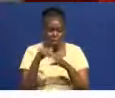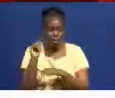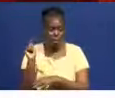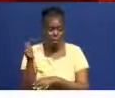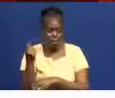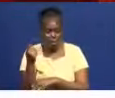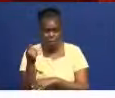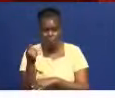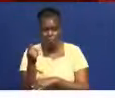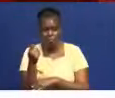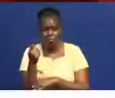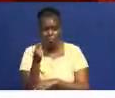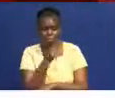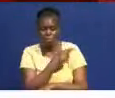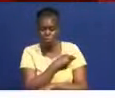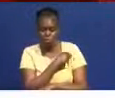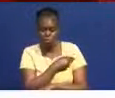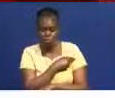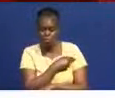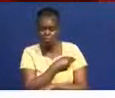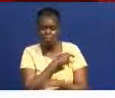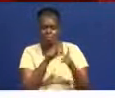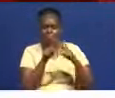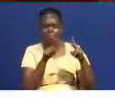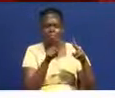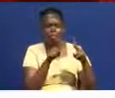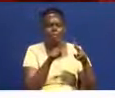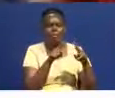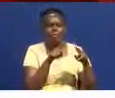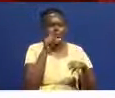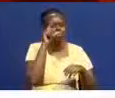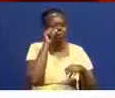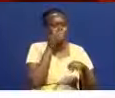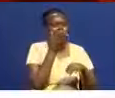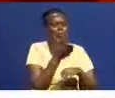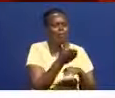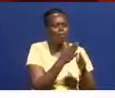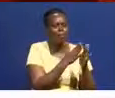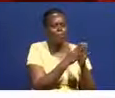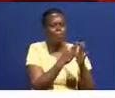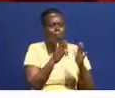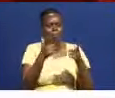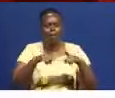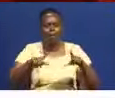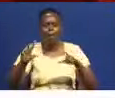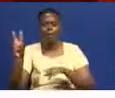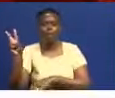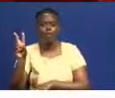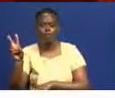Kenya, kama ni kuanzia baharini mpaka Lake Victoria,